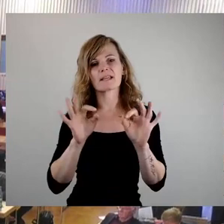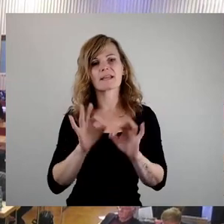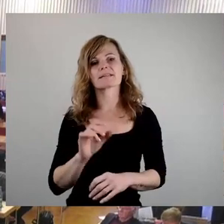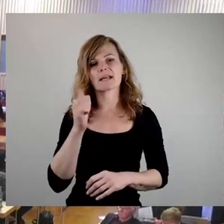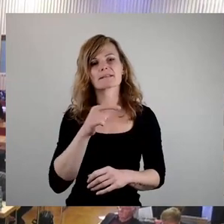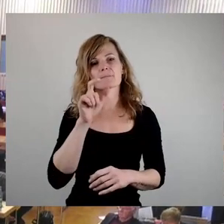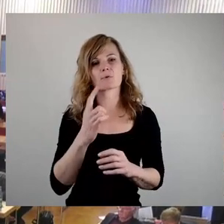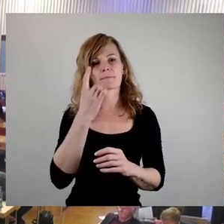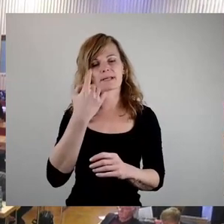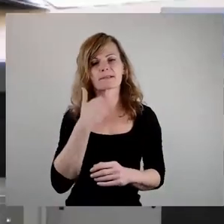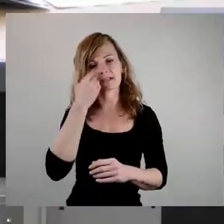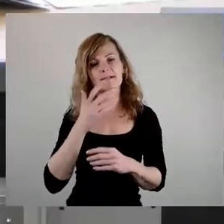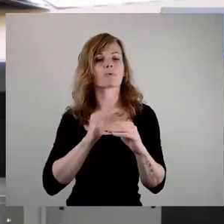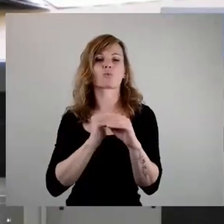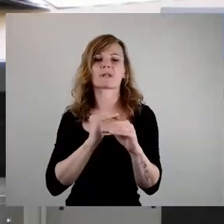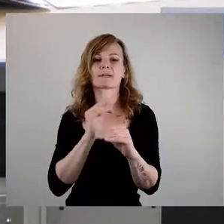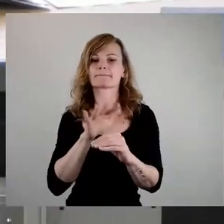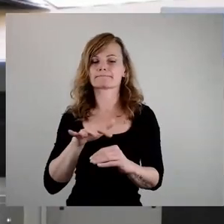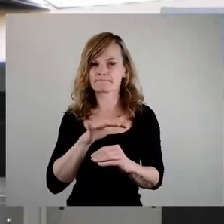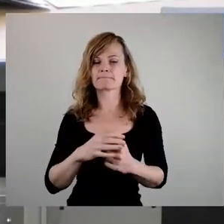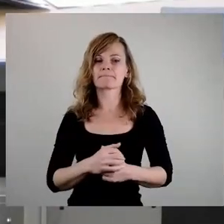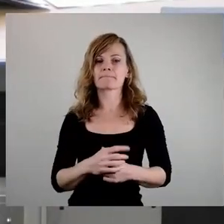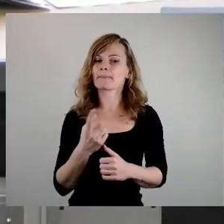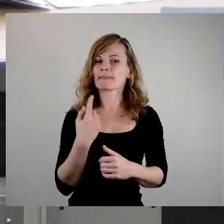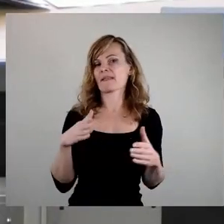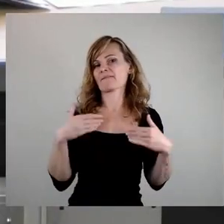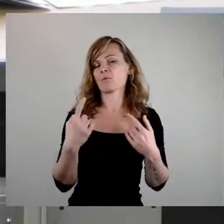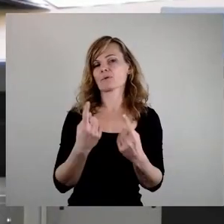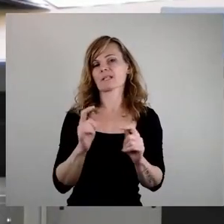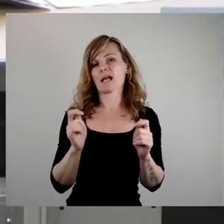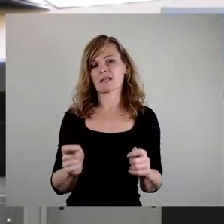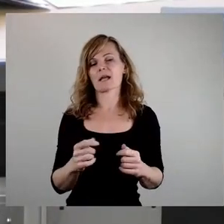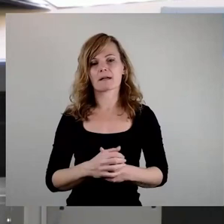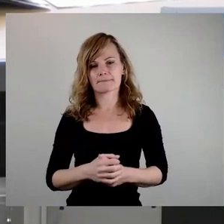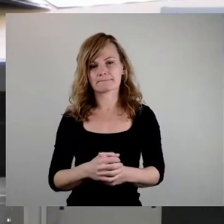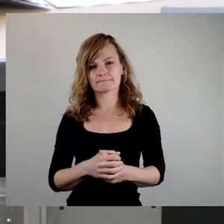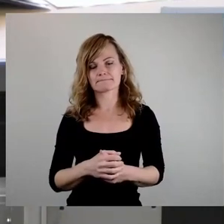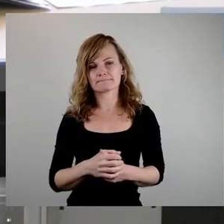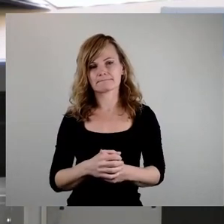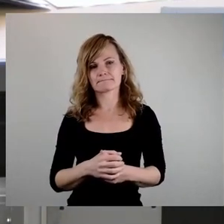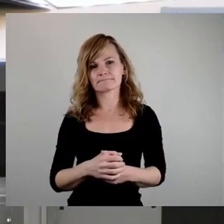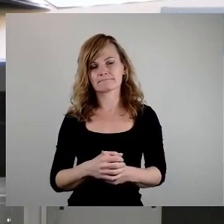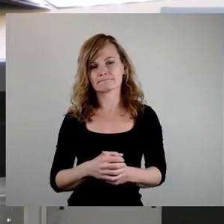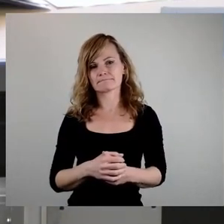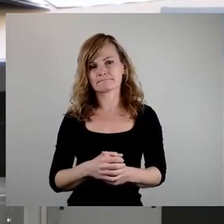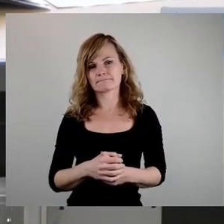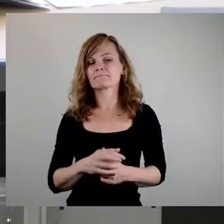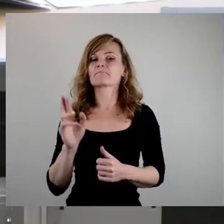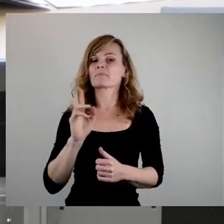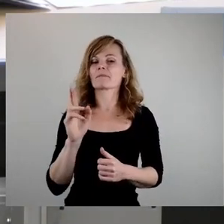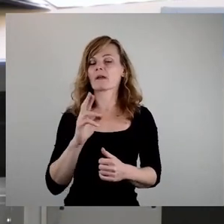Kolleginnen und Kollegen, dann, wir freuen uns natürlich auch über diesen Antrag dann, wer auch immer setzt, sag ich mal, sich sozusagen dann